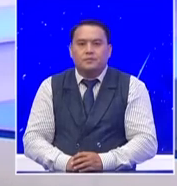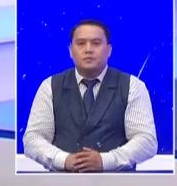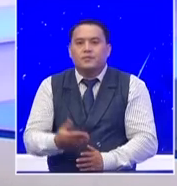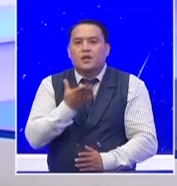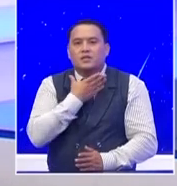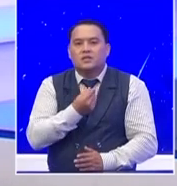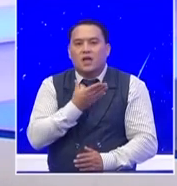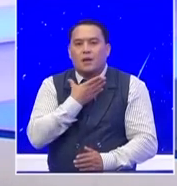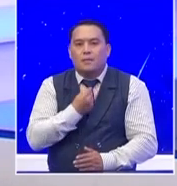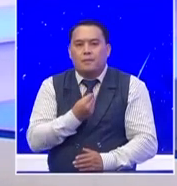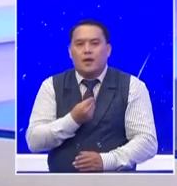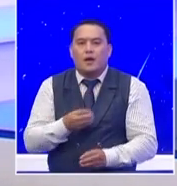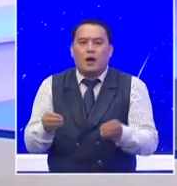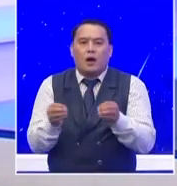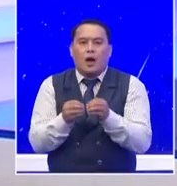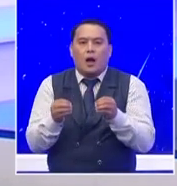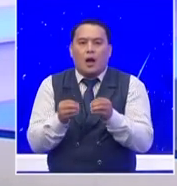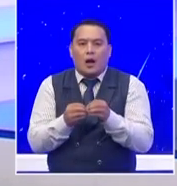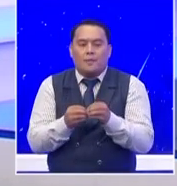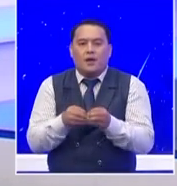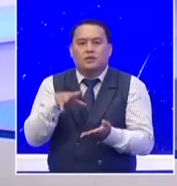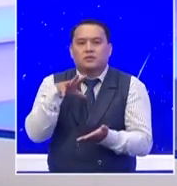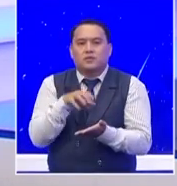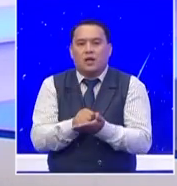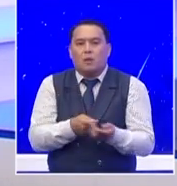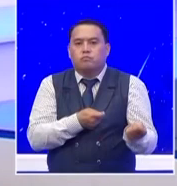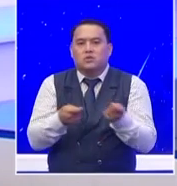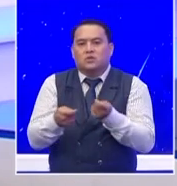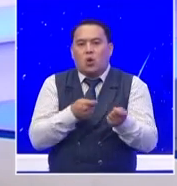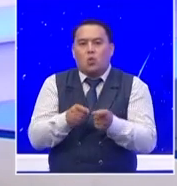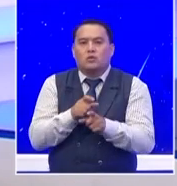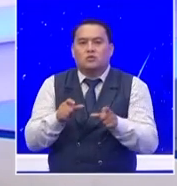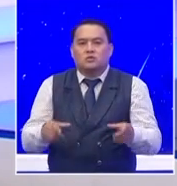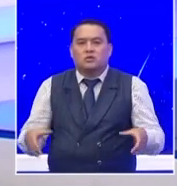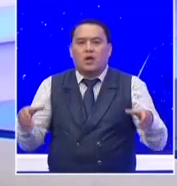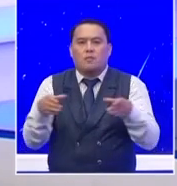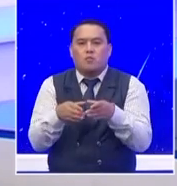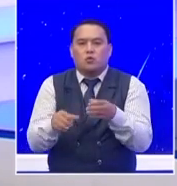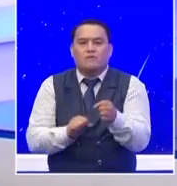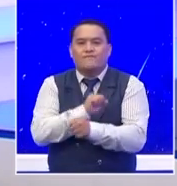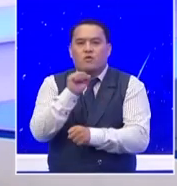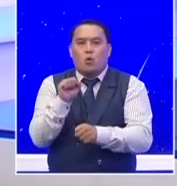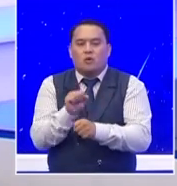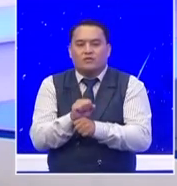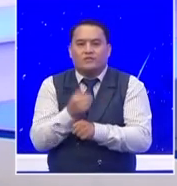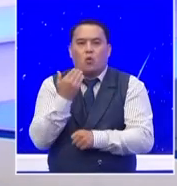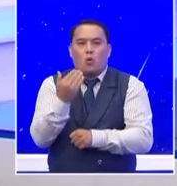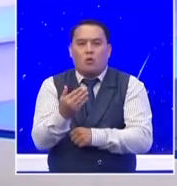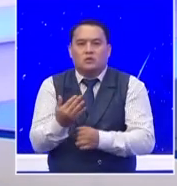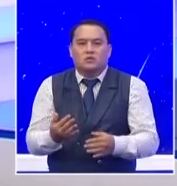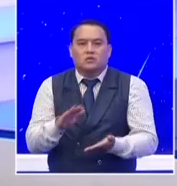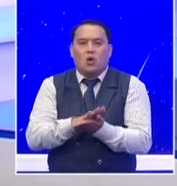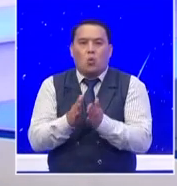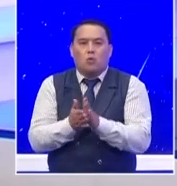Семьи и десятки сотрудников компании «Семейбас», занимающихся пассажирскими перевозками, собрались у ворот автопарка. По словам водителей, по